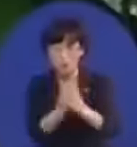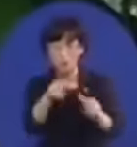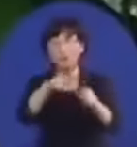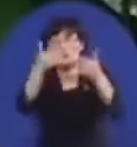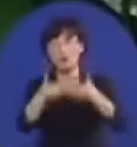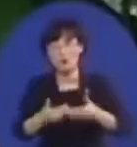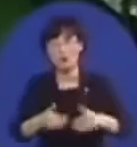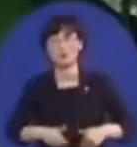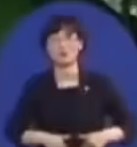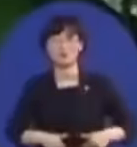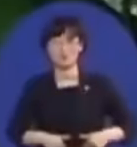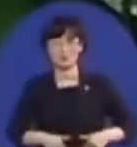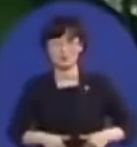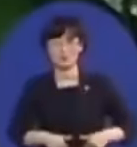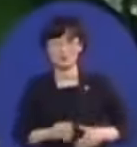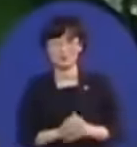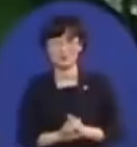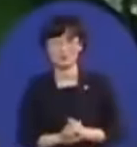것입니다.